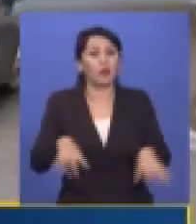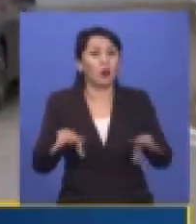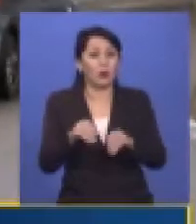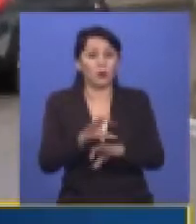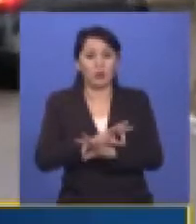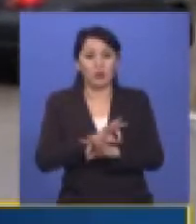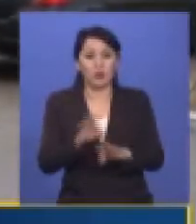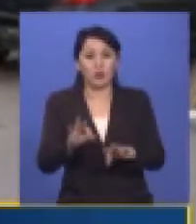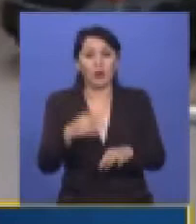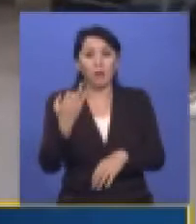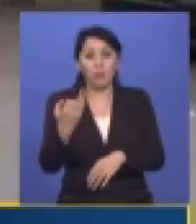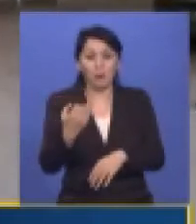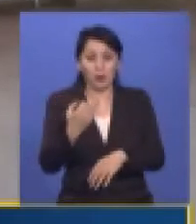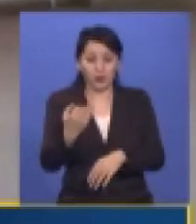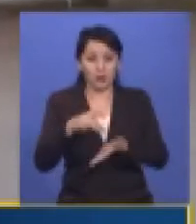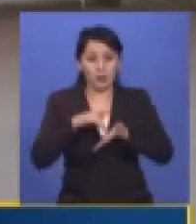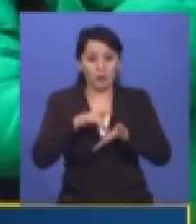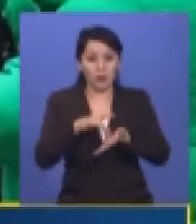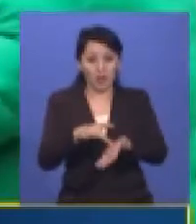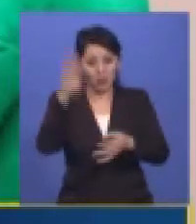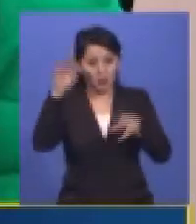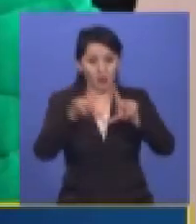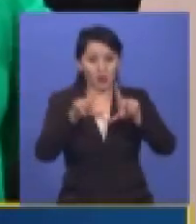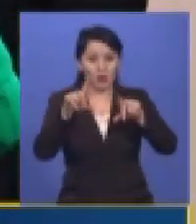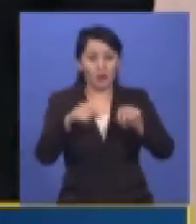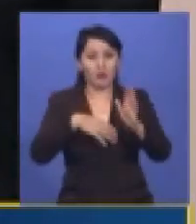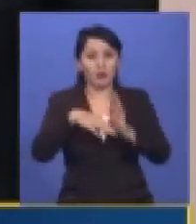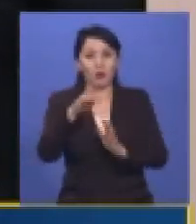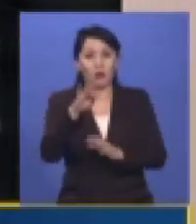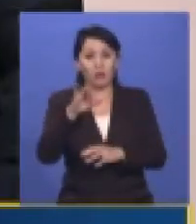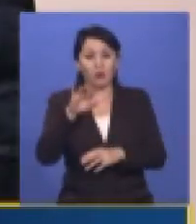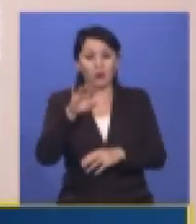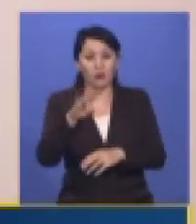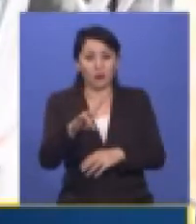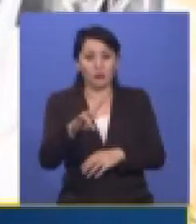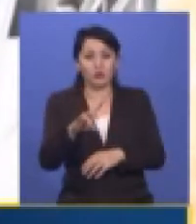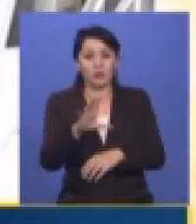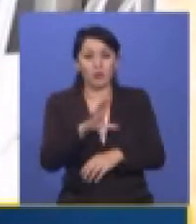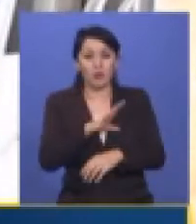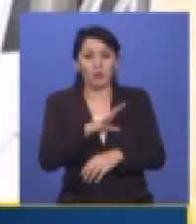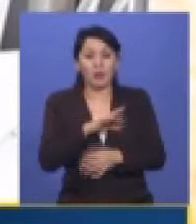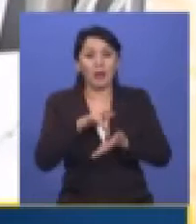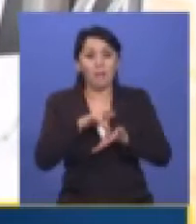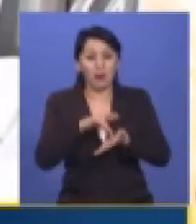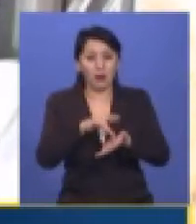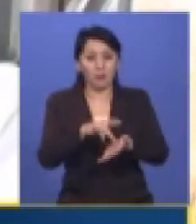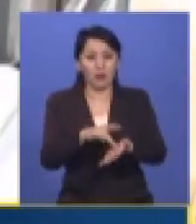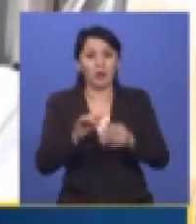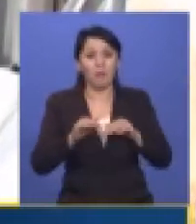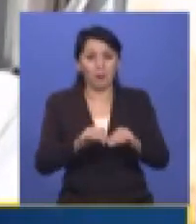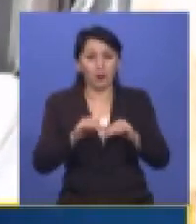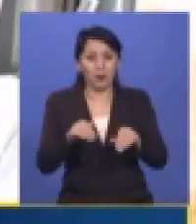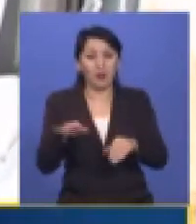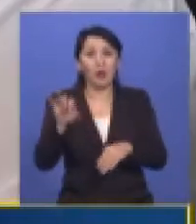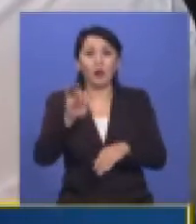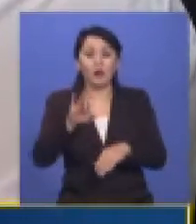өндіріс. Қызықты саяхатқа шығу мүмкіндігін мектептің ең үздік керуен және Сәбит Мұқанов шаңырақтары еленді. Экспедиция барысында балалар